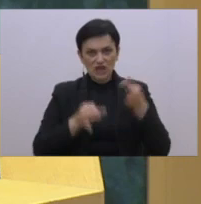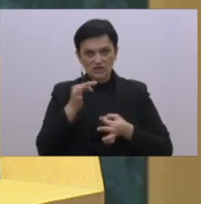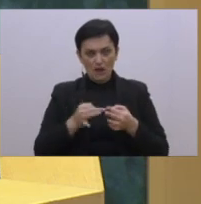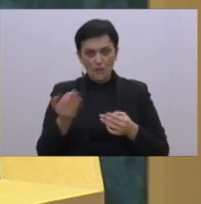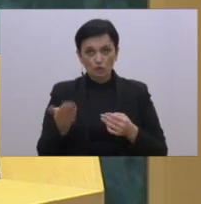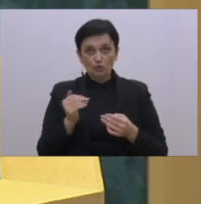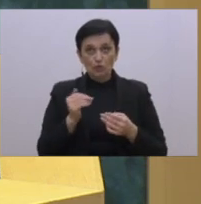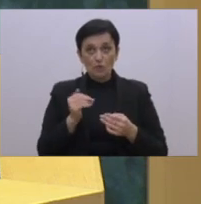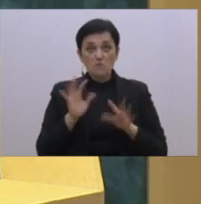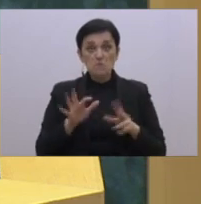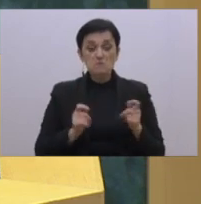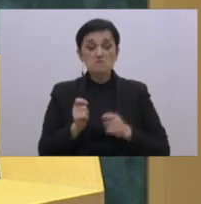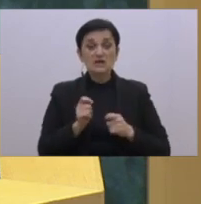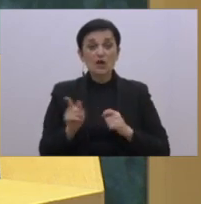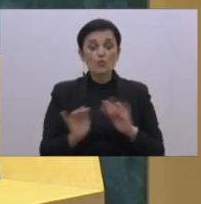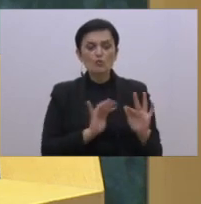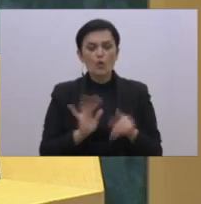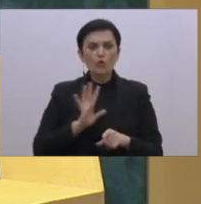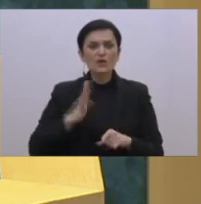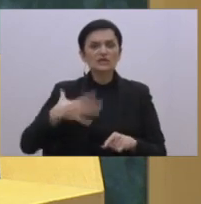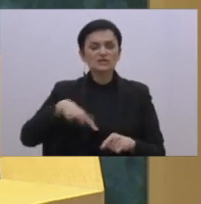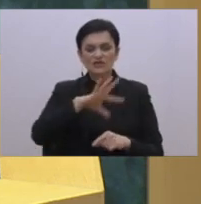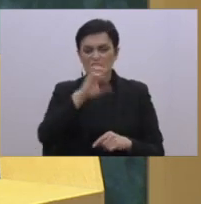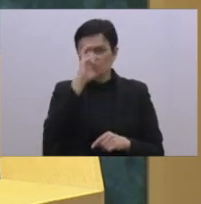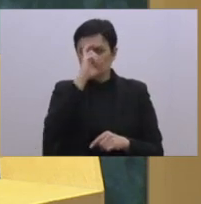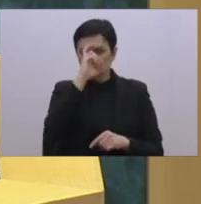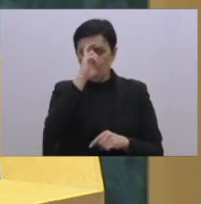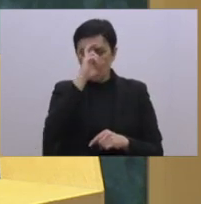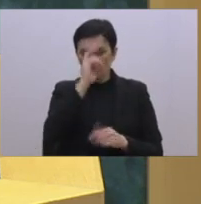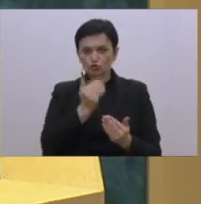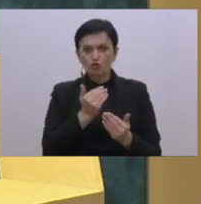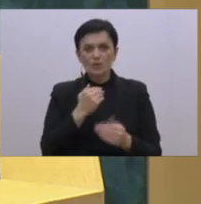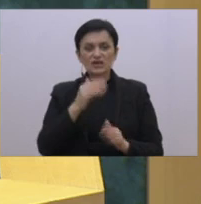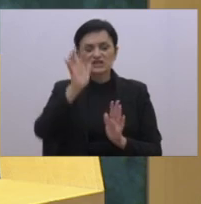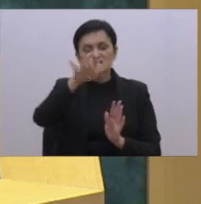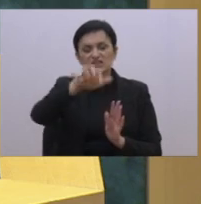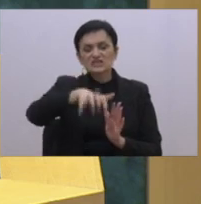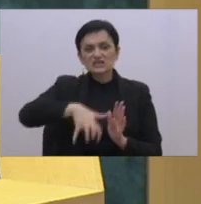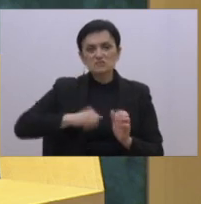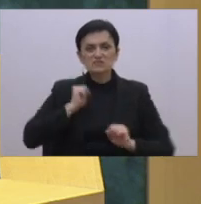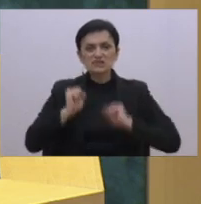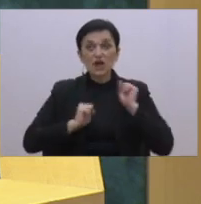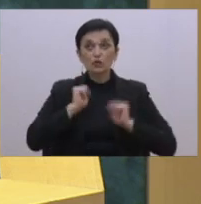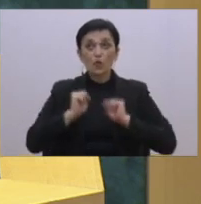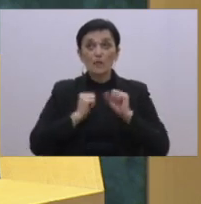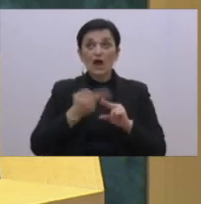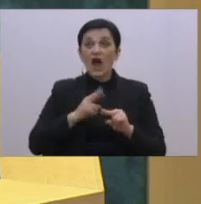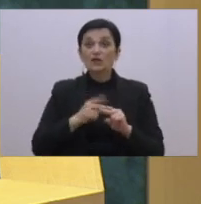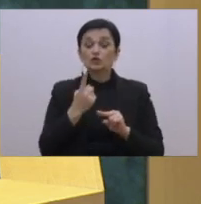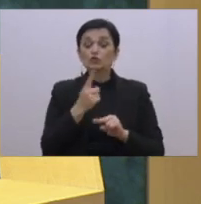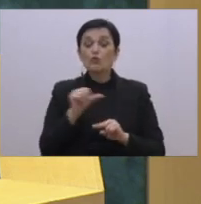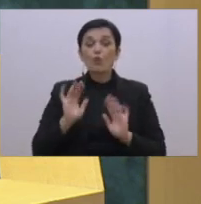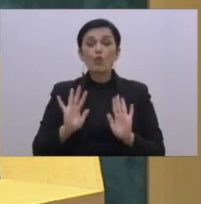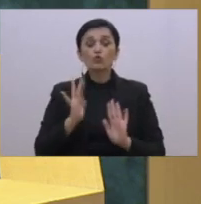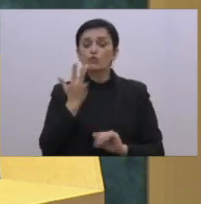სასამართლომ. პრეზიდენტის მოქმედება იყო საქართველოს სახელმწიფოებრიობისთვის ძირის გამოთხრის მცდელობა. ეს არამხოლოდ